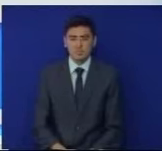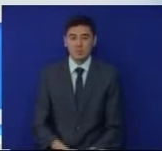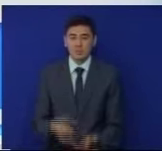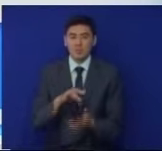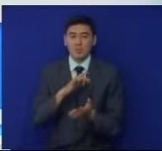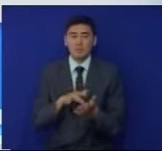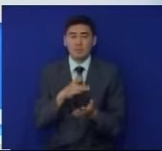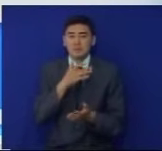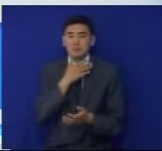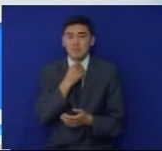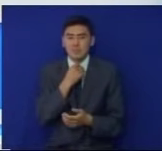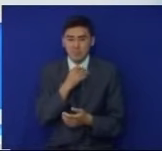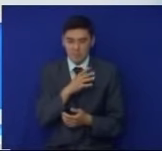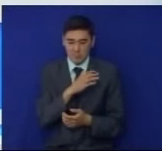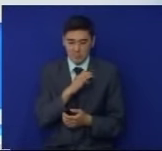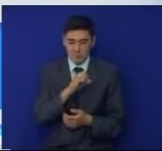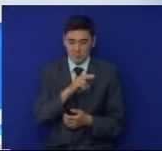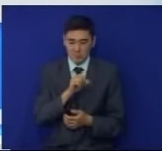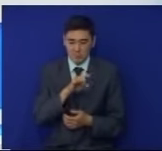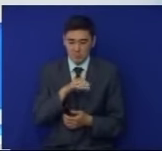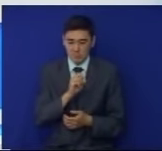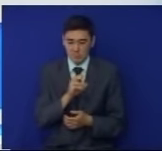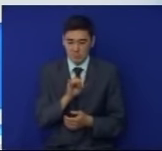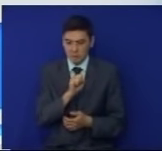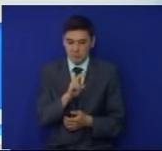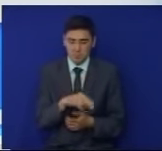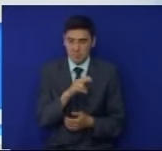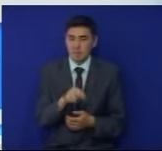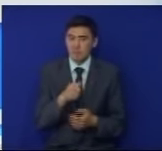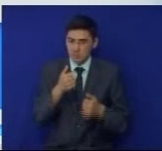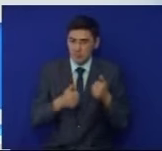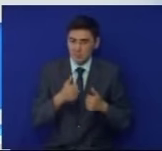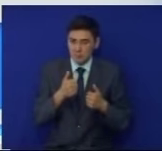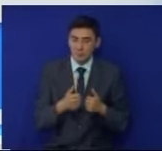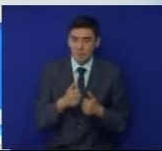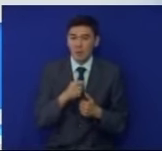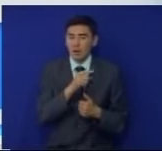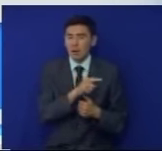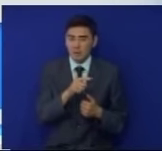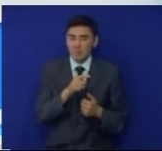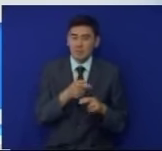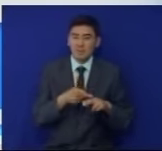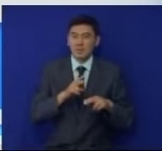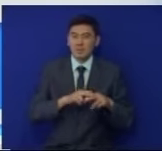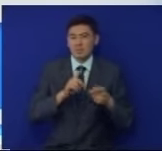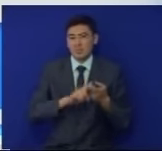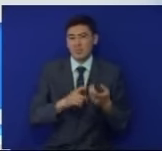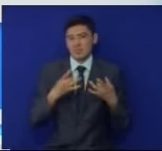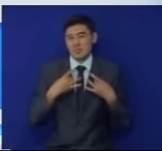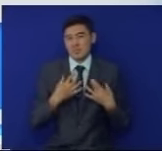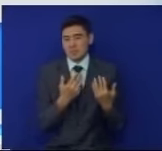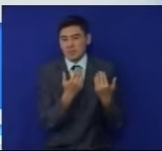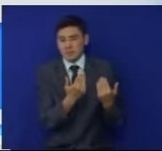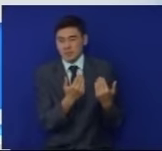В Семее прошла традиционная спартакиада среди государственных служащих. Спортивное состязание было организовано накануне их профессионального